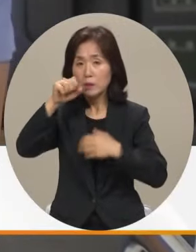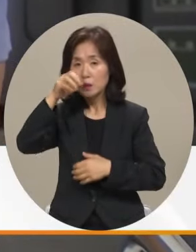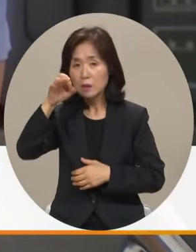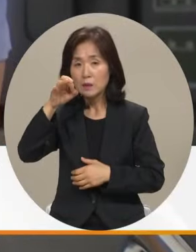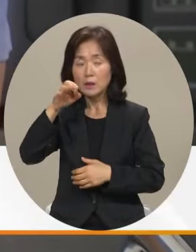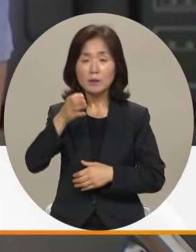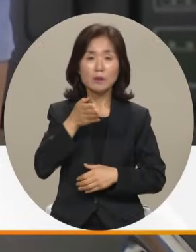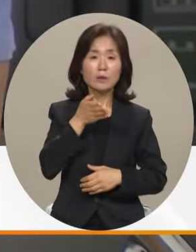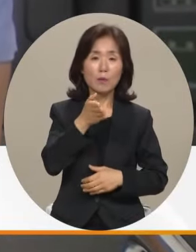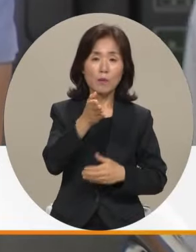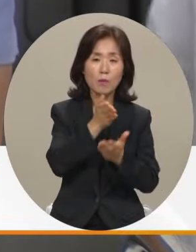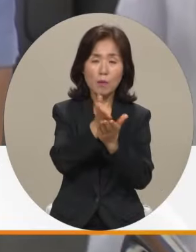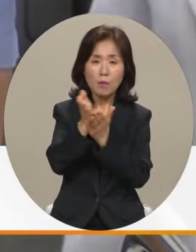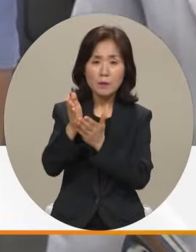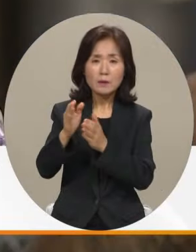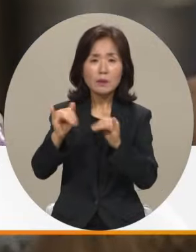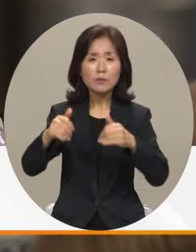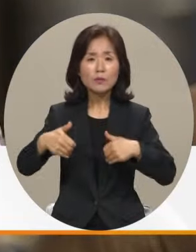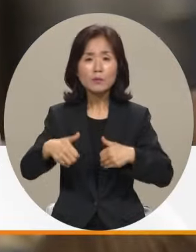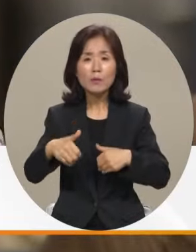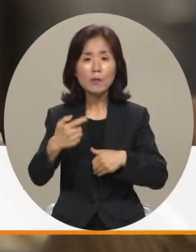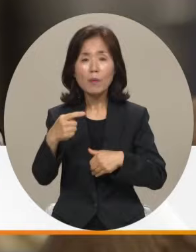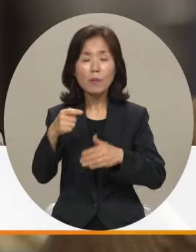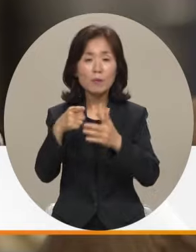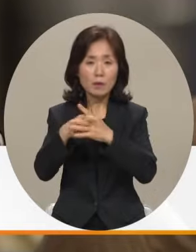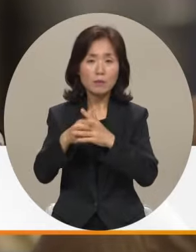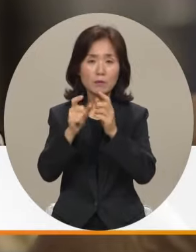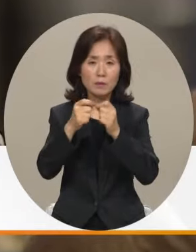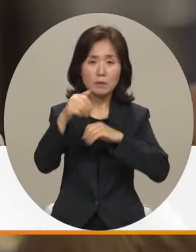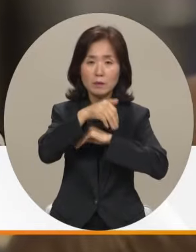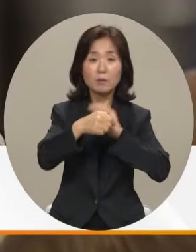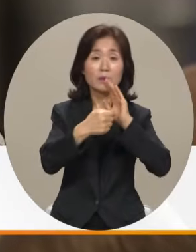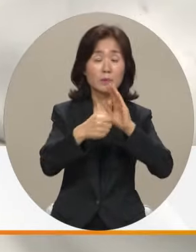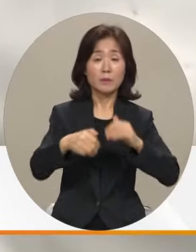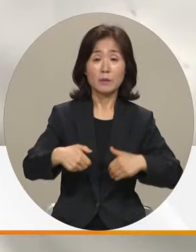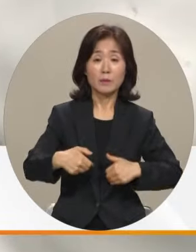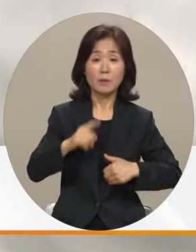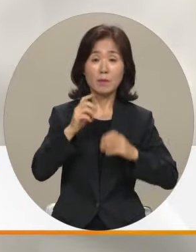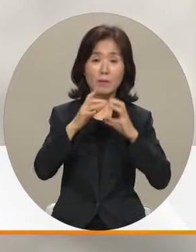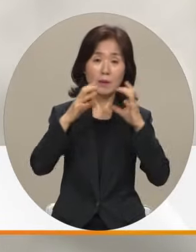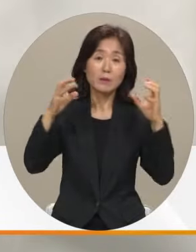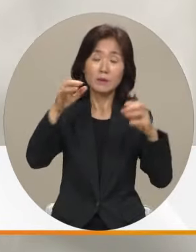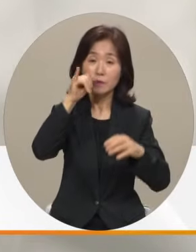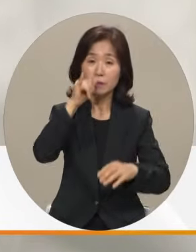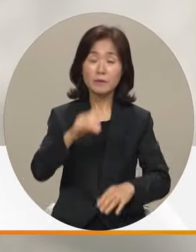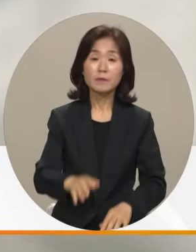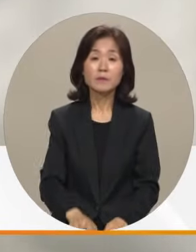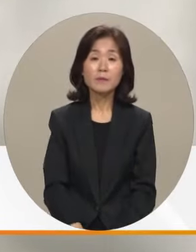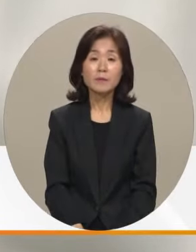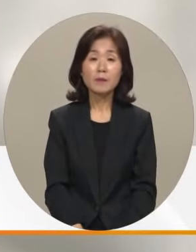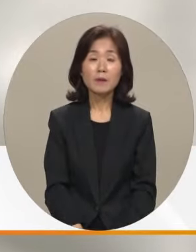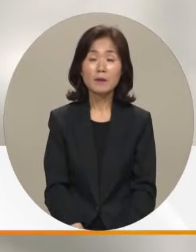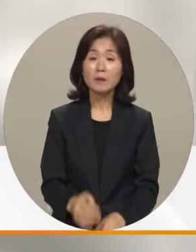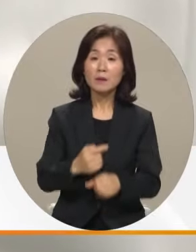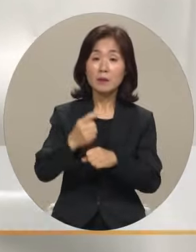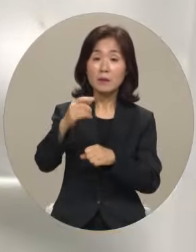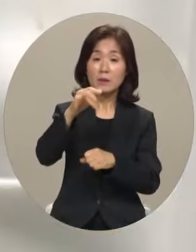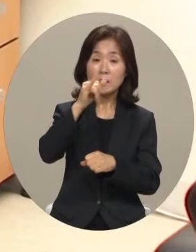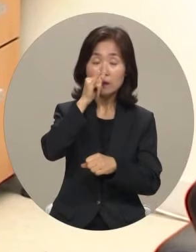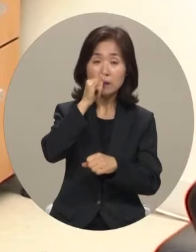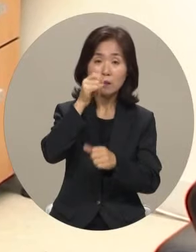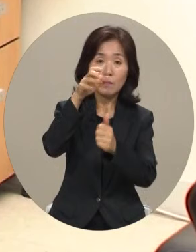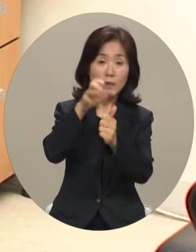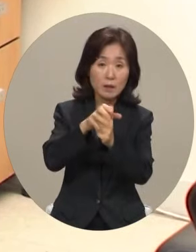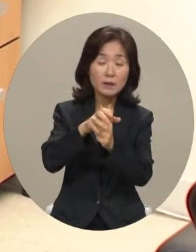전공과 인력 수요를 파악해 구체적인 계획을 제시해야한다 목소리가 커지고 있습니다 특히 내년에 배출될